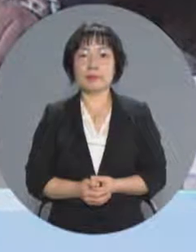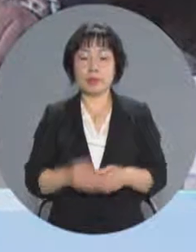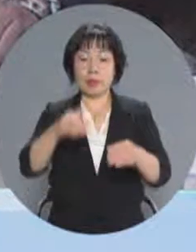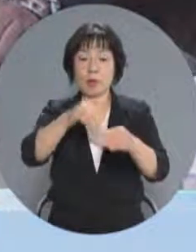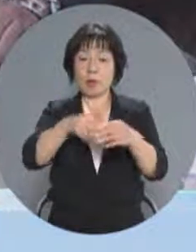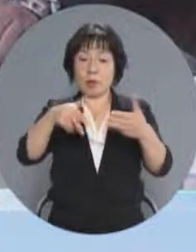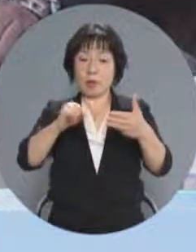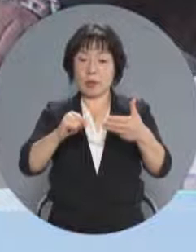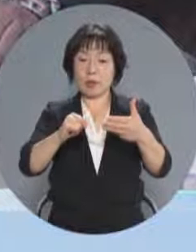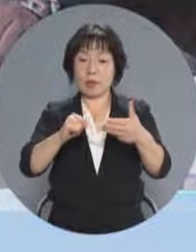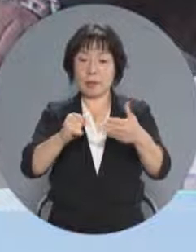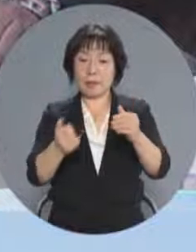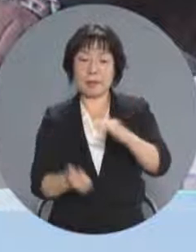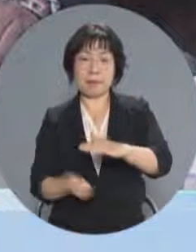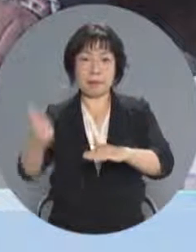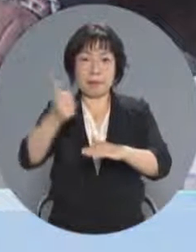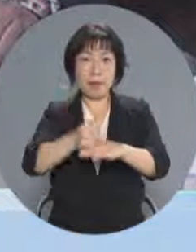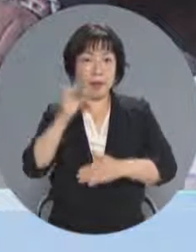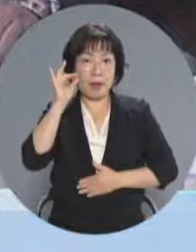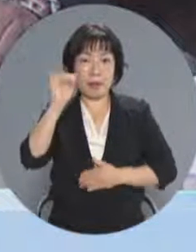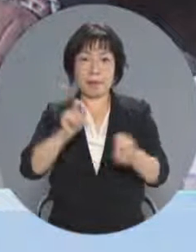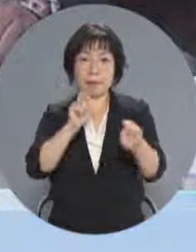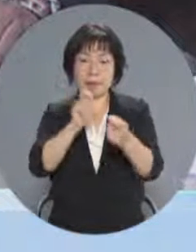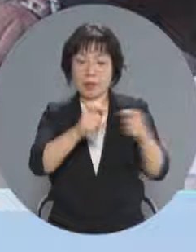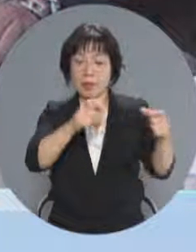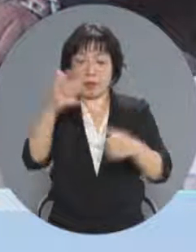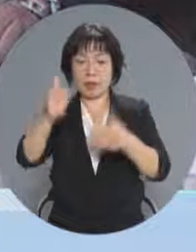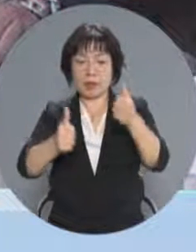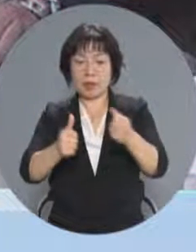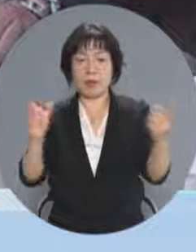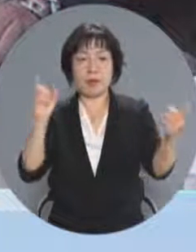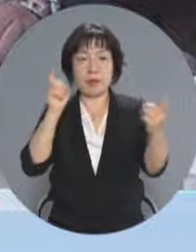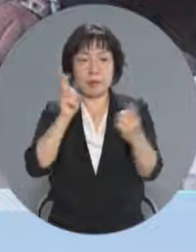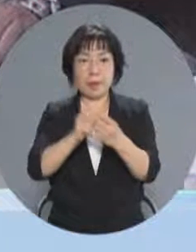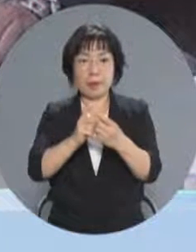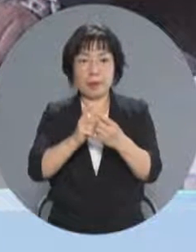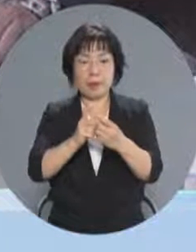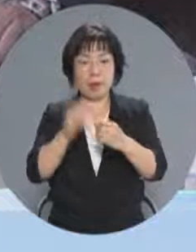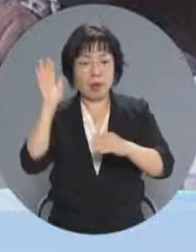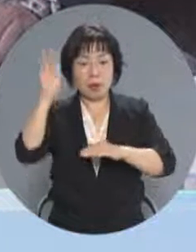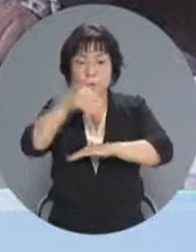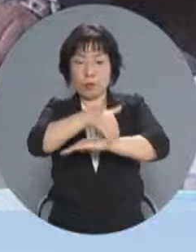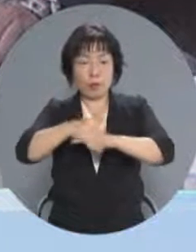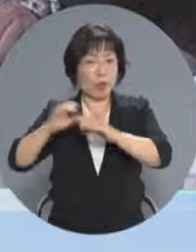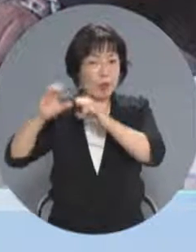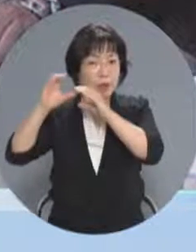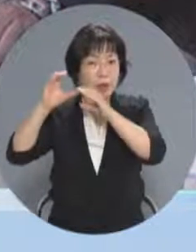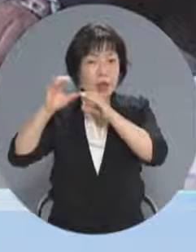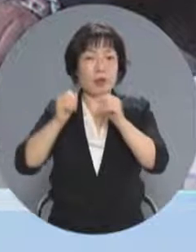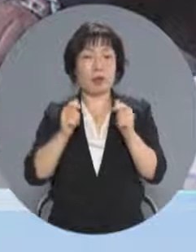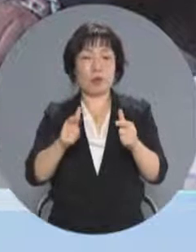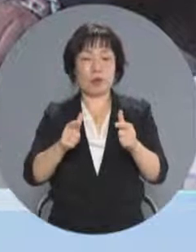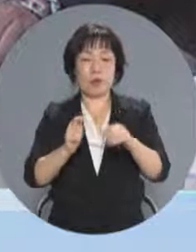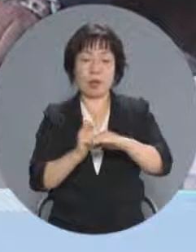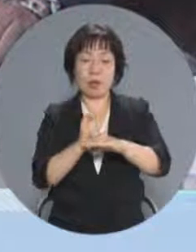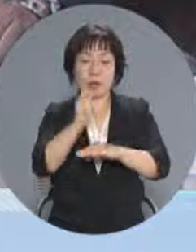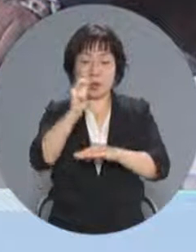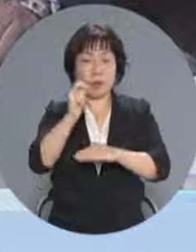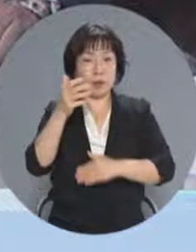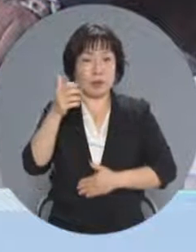민선 8기 출범 백일을 맞아 시장 군수들의 포부를 들어보는 시간 오늘은 고입니다 공영민